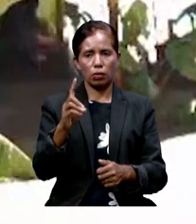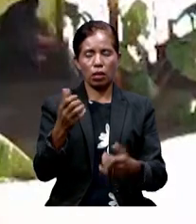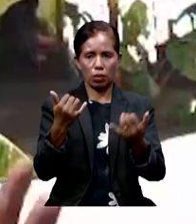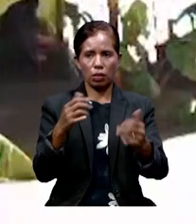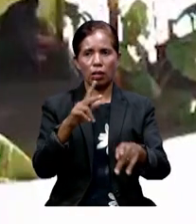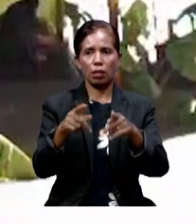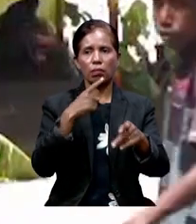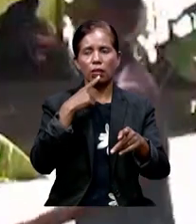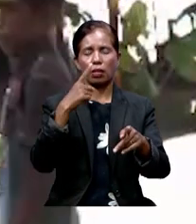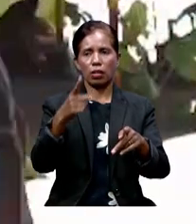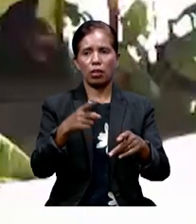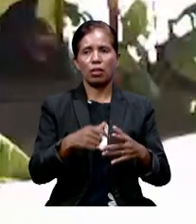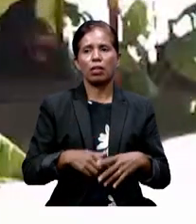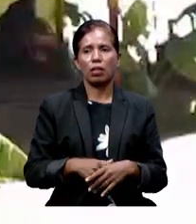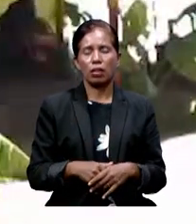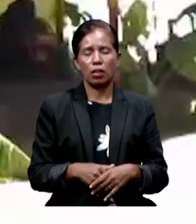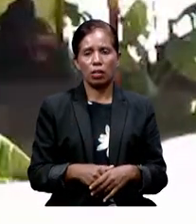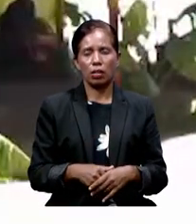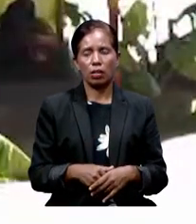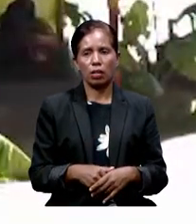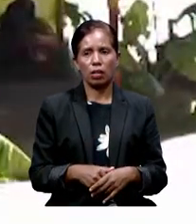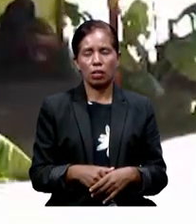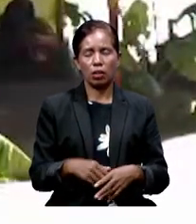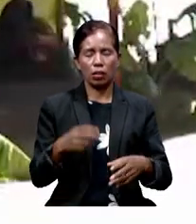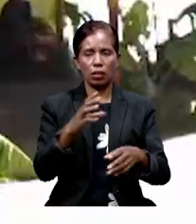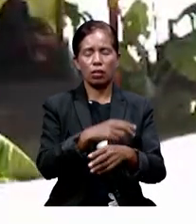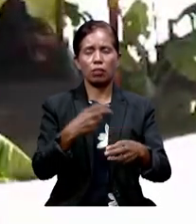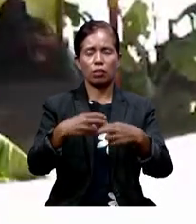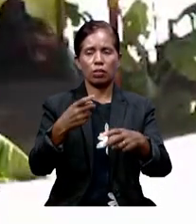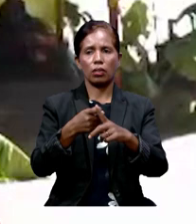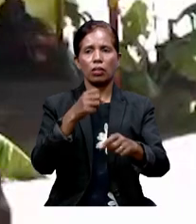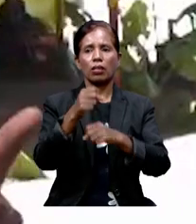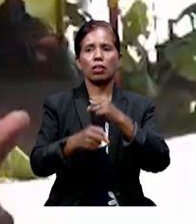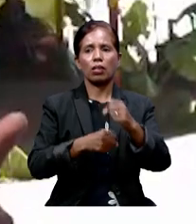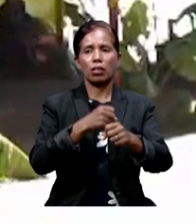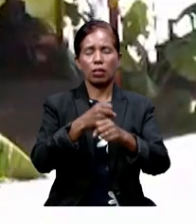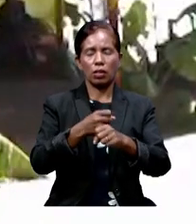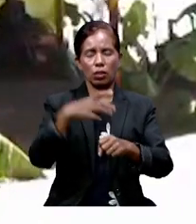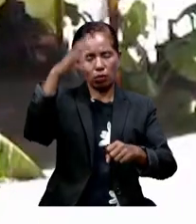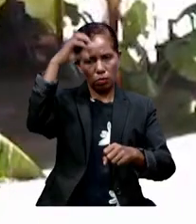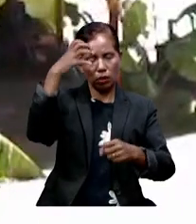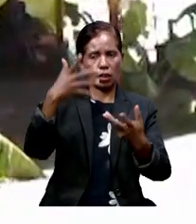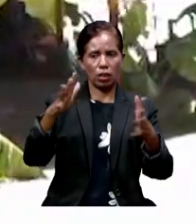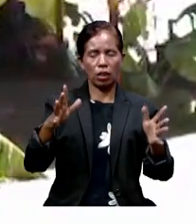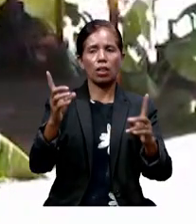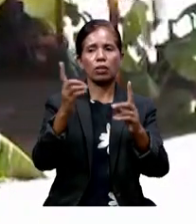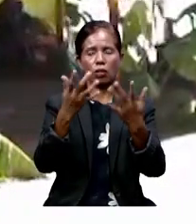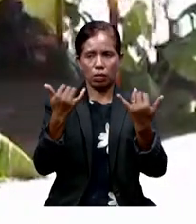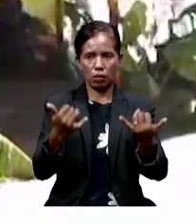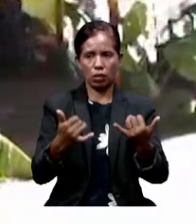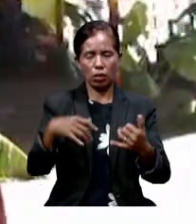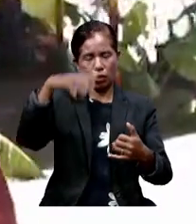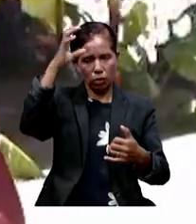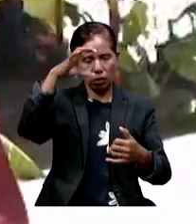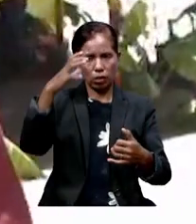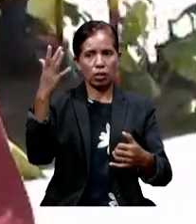emadehan den gagal panen katak impacto hosi tinan bailor naruk. Ate adatamos agora udane